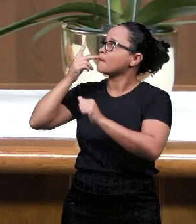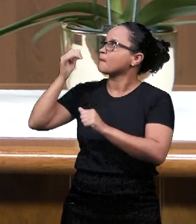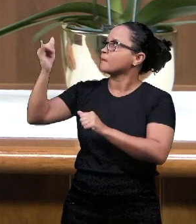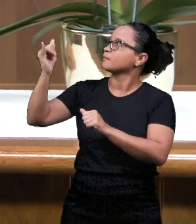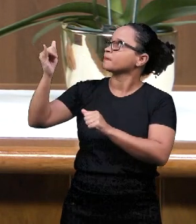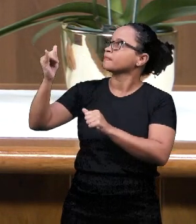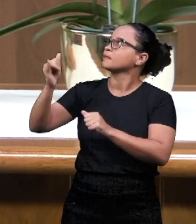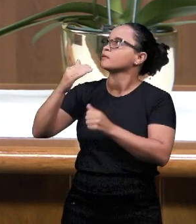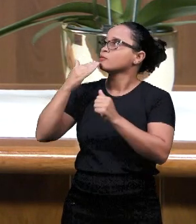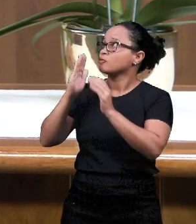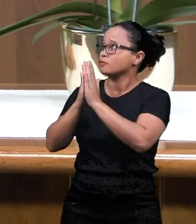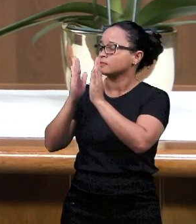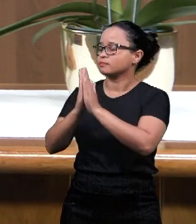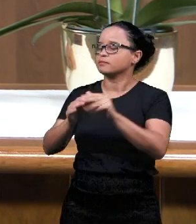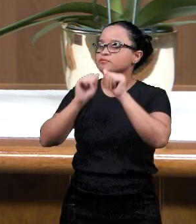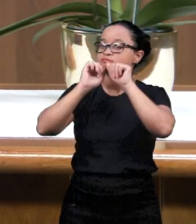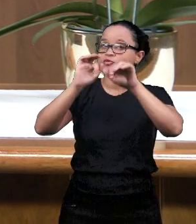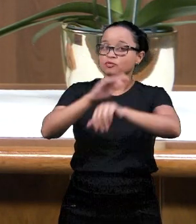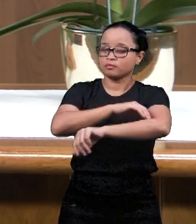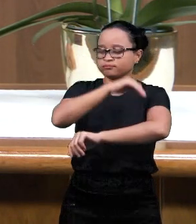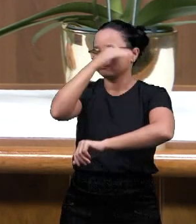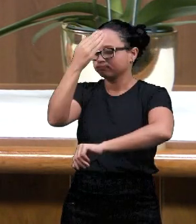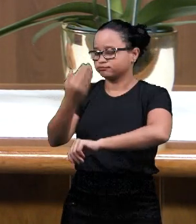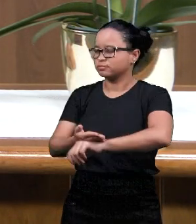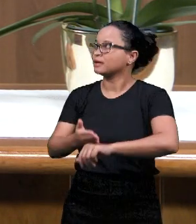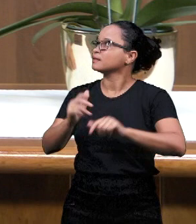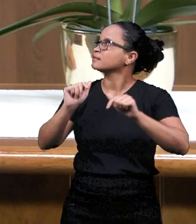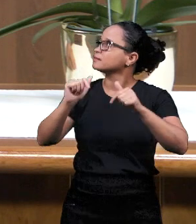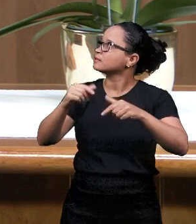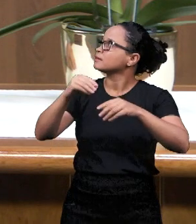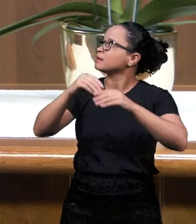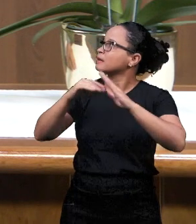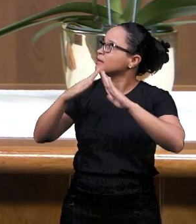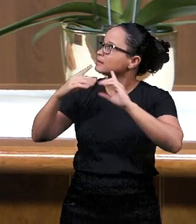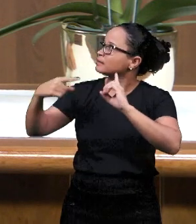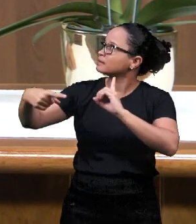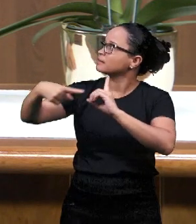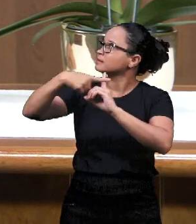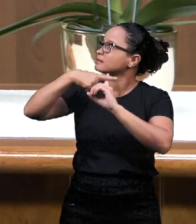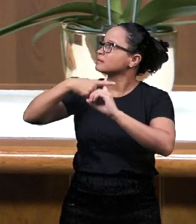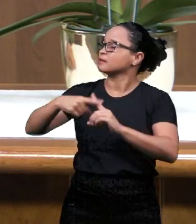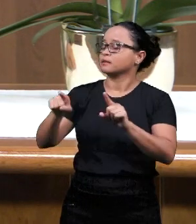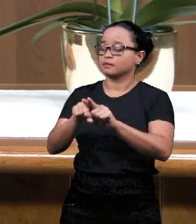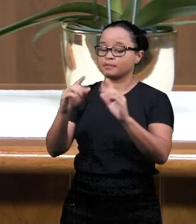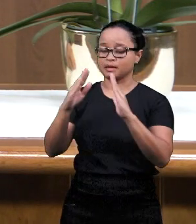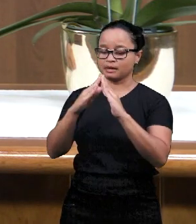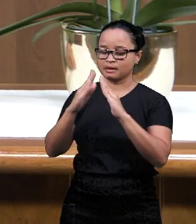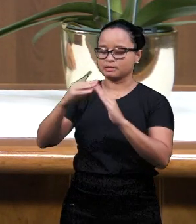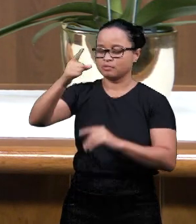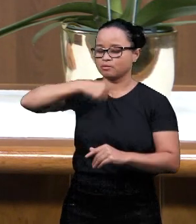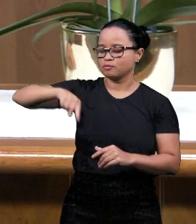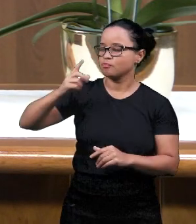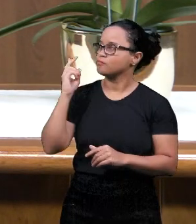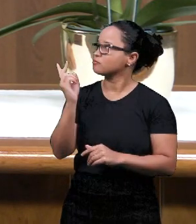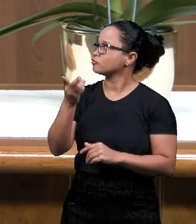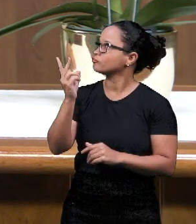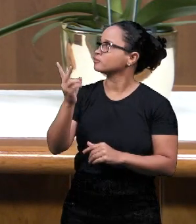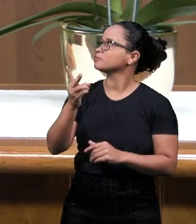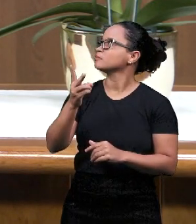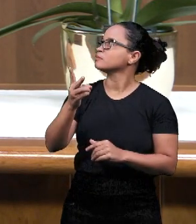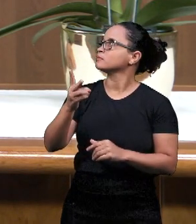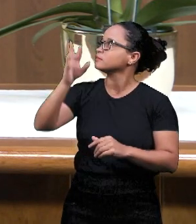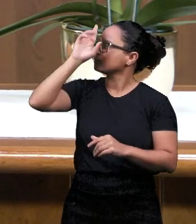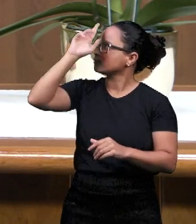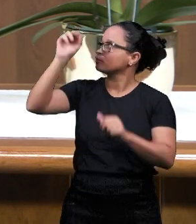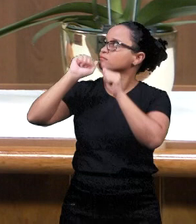puisses nous bénir le long de cette journée, les autres activités de ta maison, même dans nos maisons, que nous